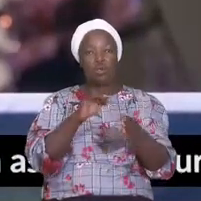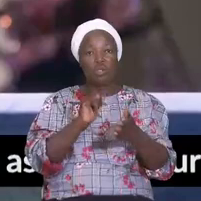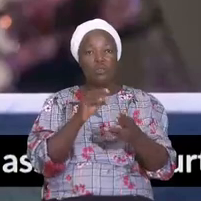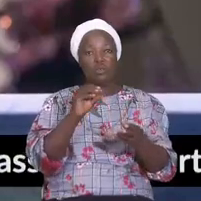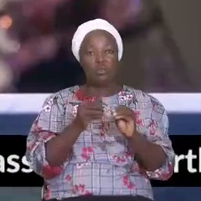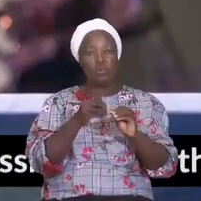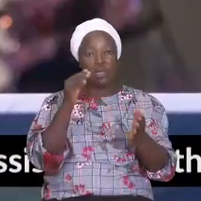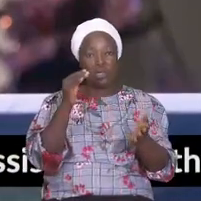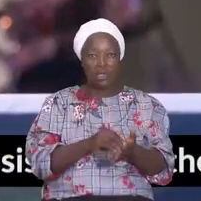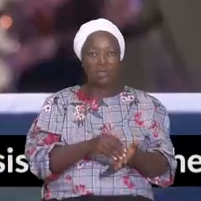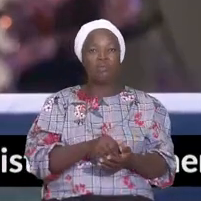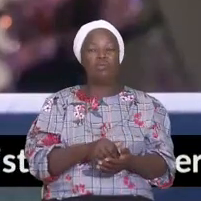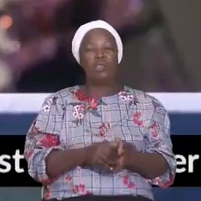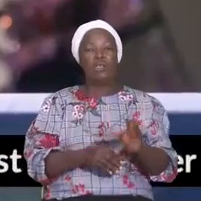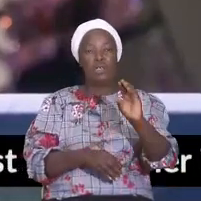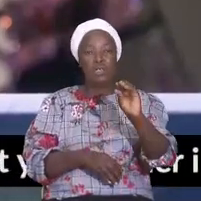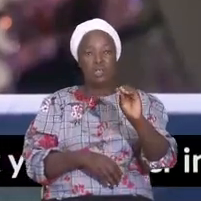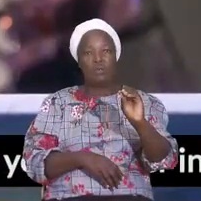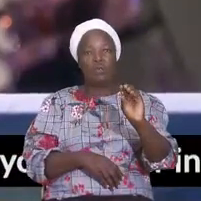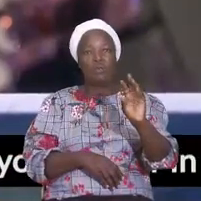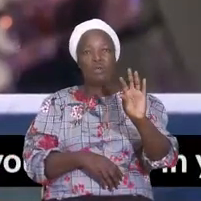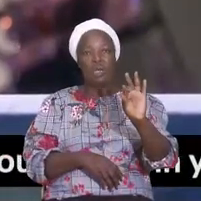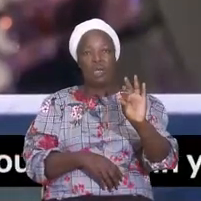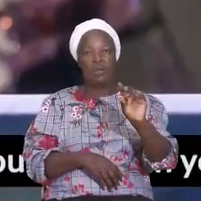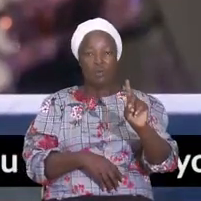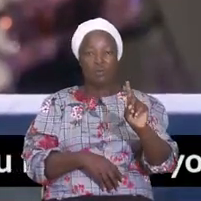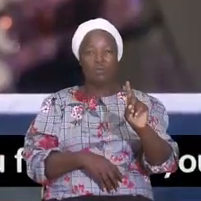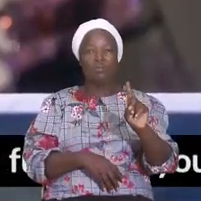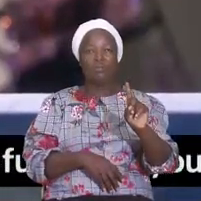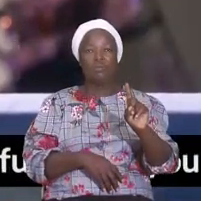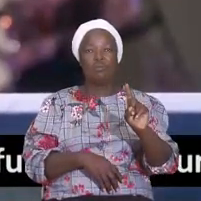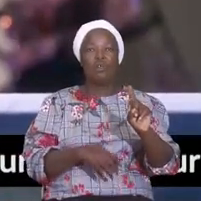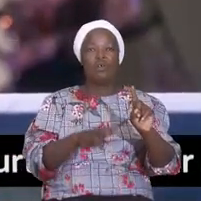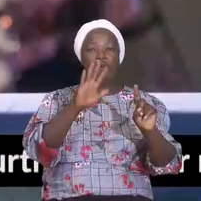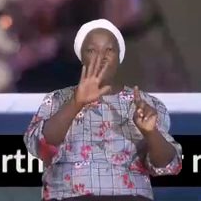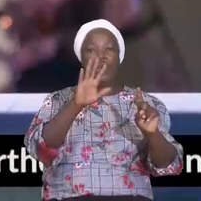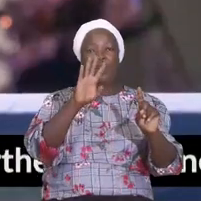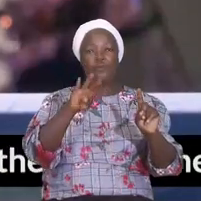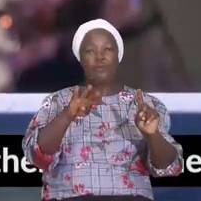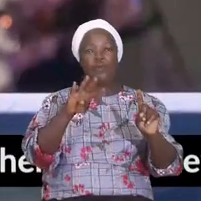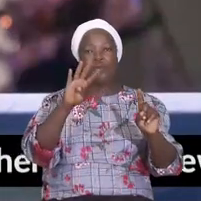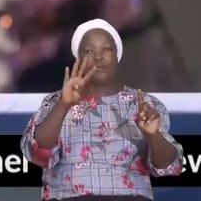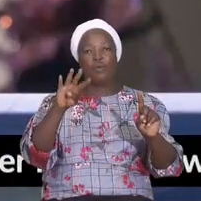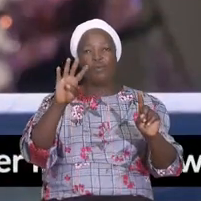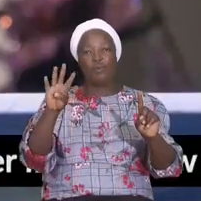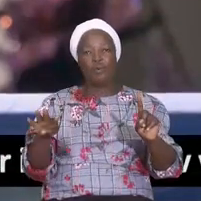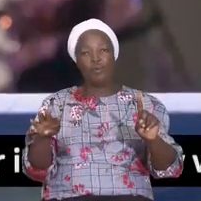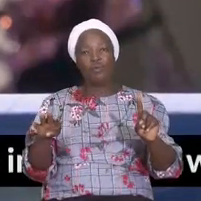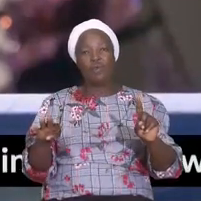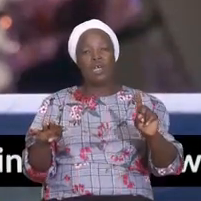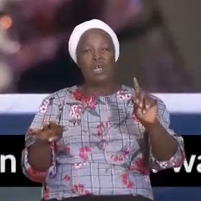Vous qui écoutez la radio, voici le numéro que vous pouvez contacter.